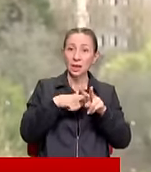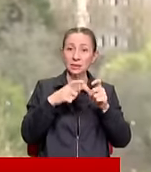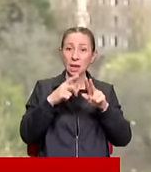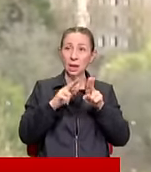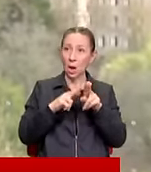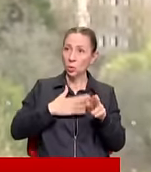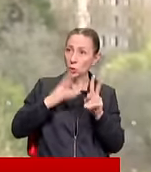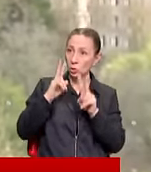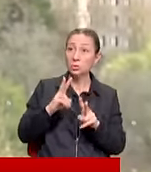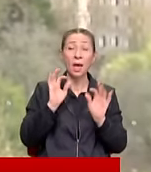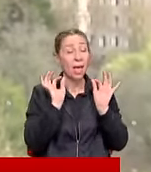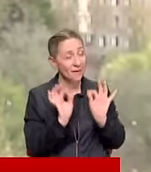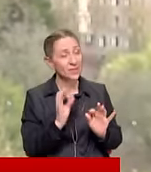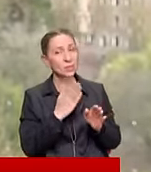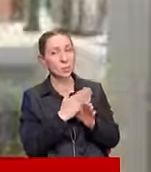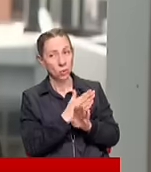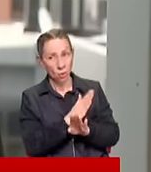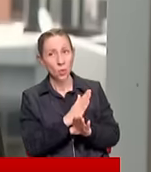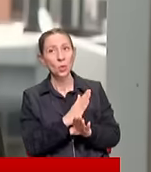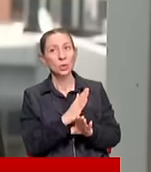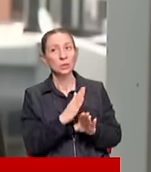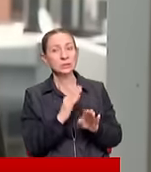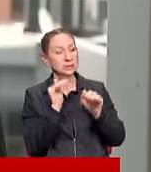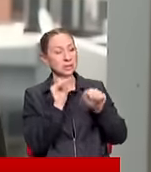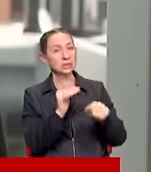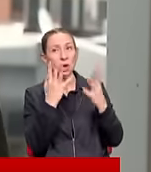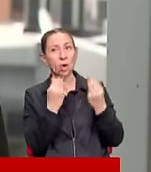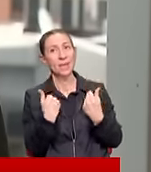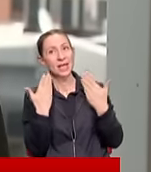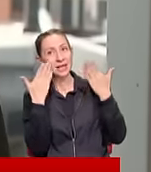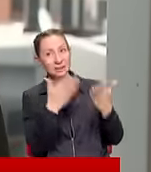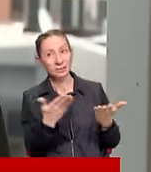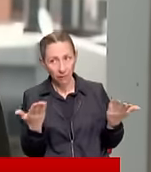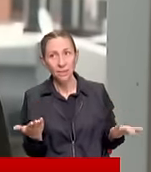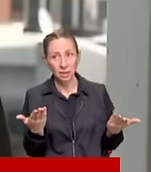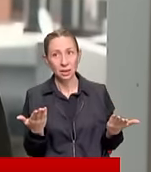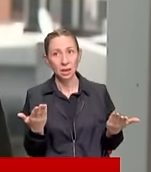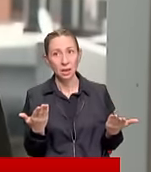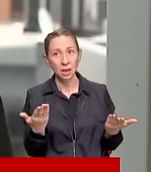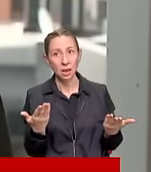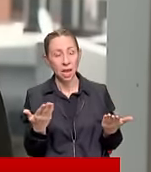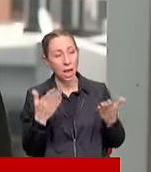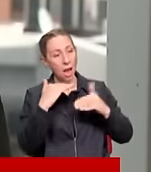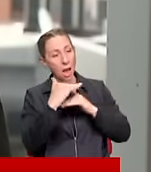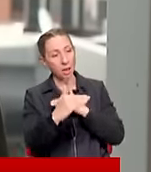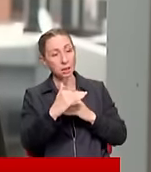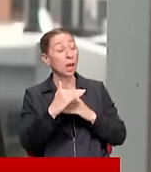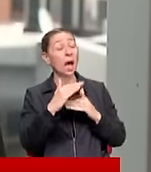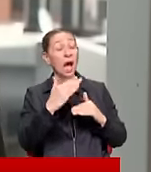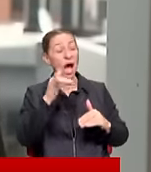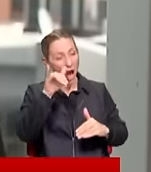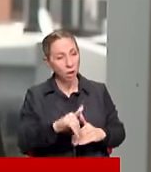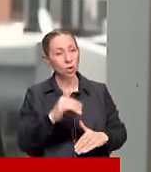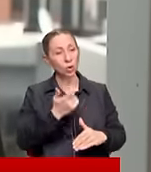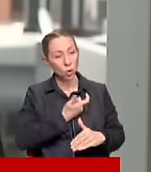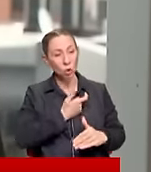sizi. Evet doğru. Yani destek olmaya gittik tabii ki. Hak, hukuk, adalet